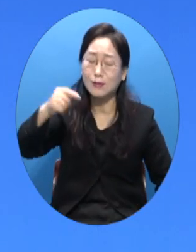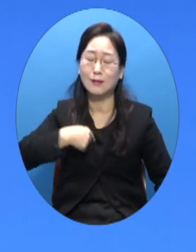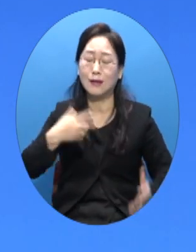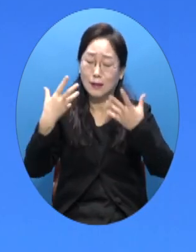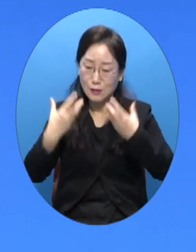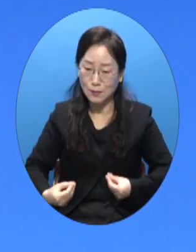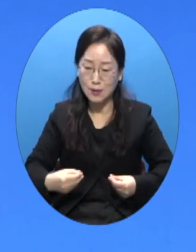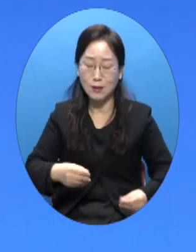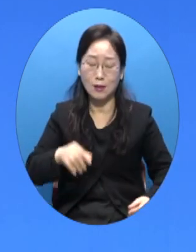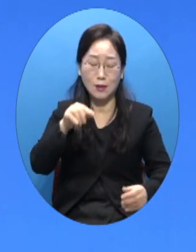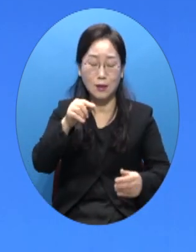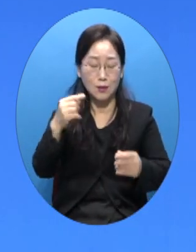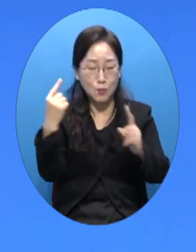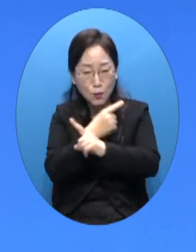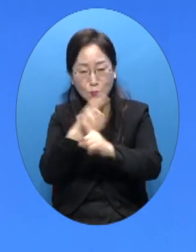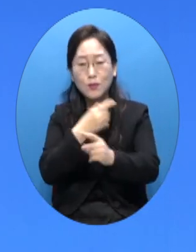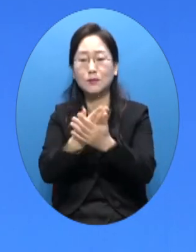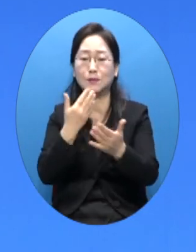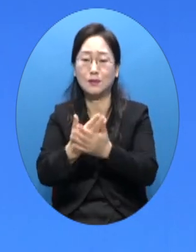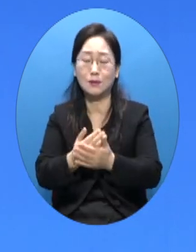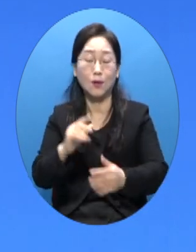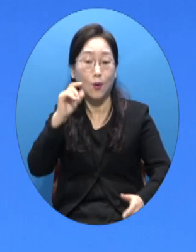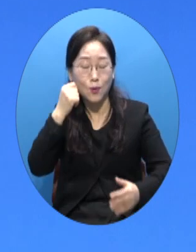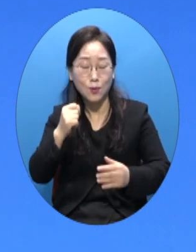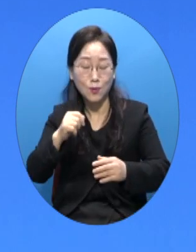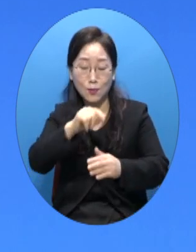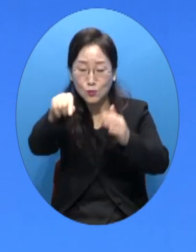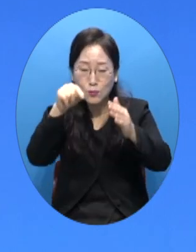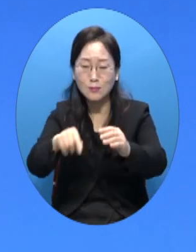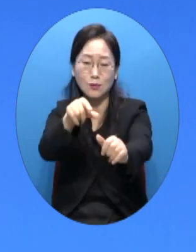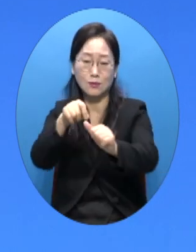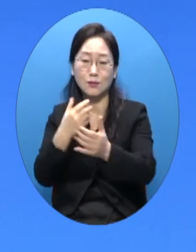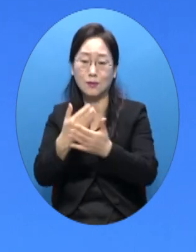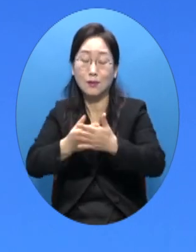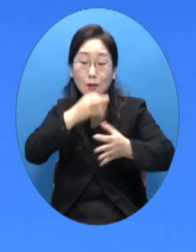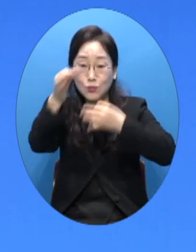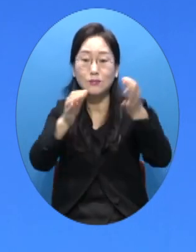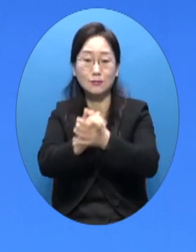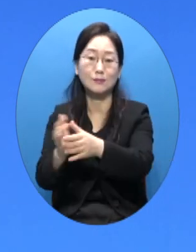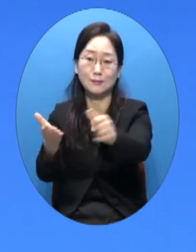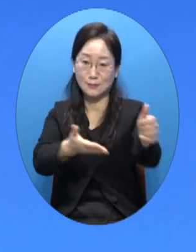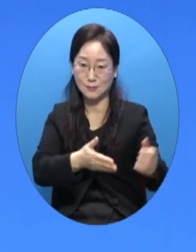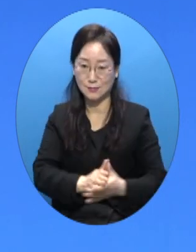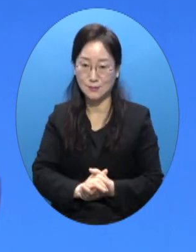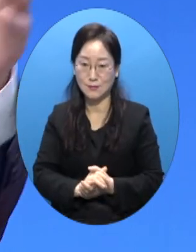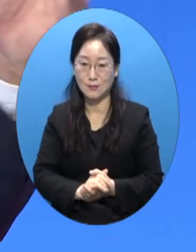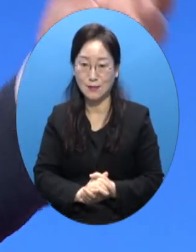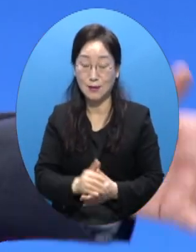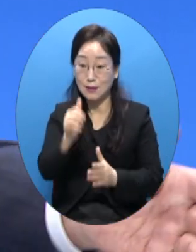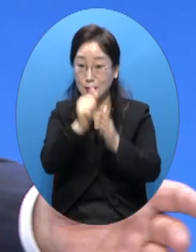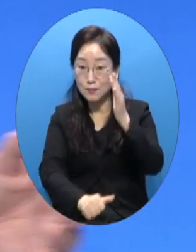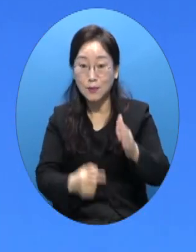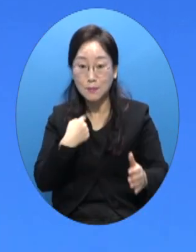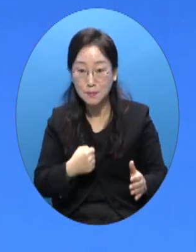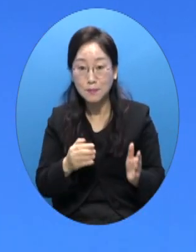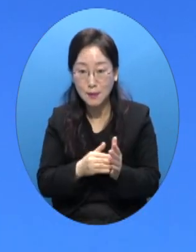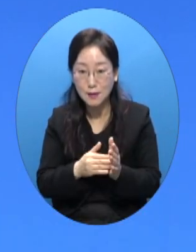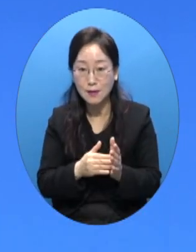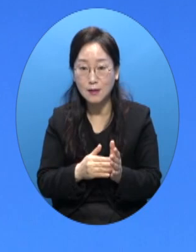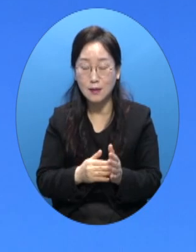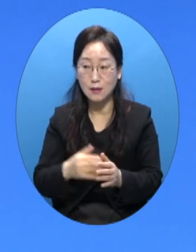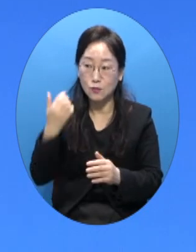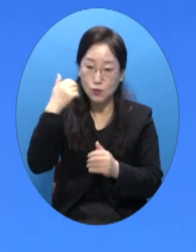절망에서 고쳐 주시고이 어려 가서 나를 건져 주시옵소서 부르짖어 기도해야 되는 것입니다 실패를 경험했을 때